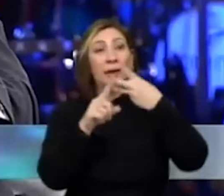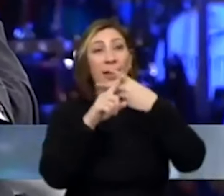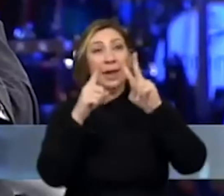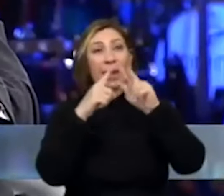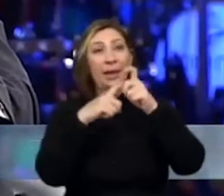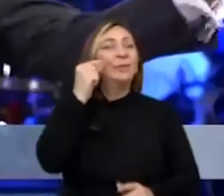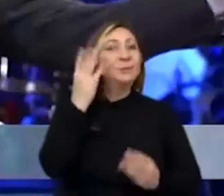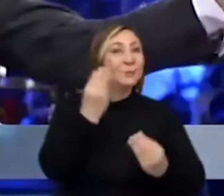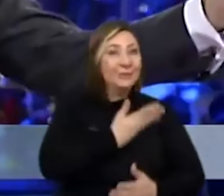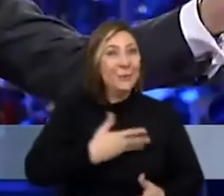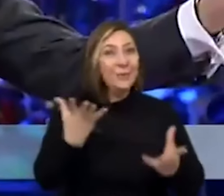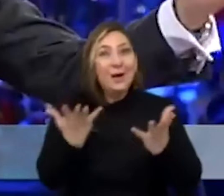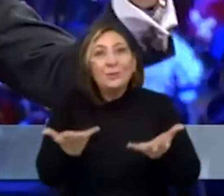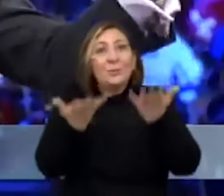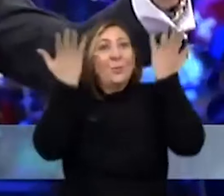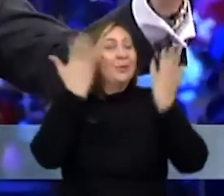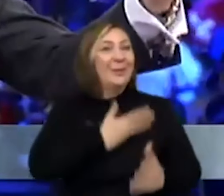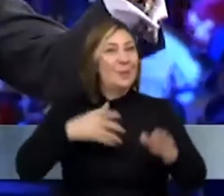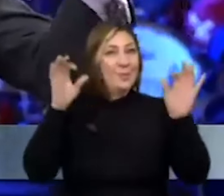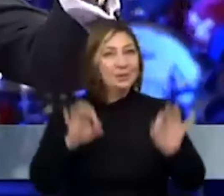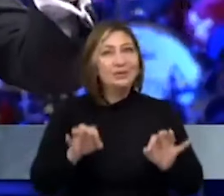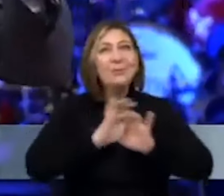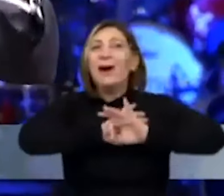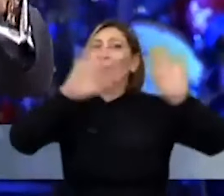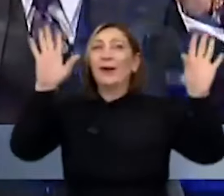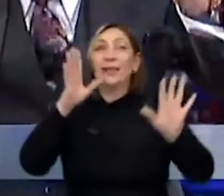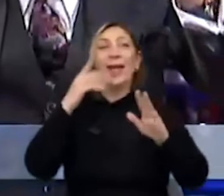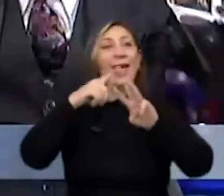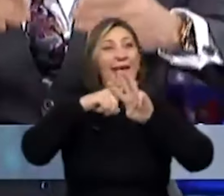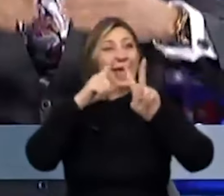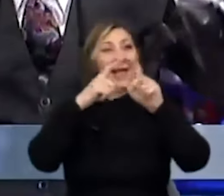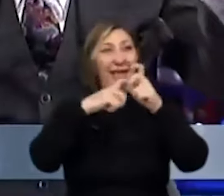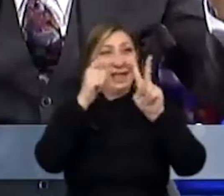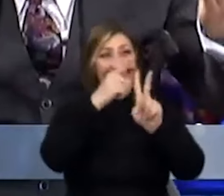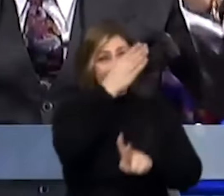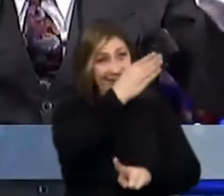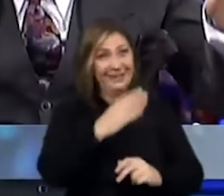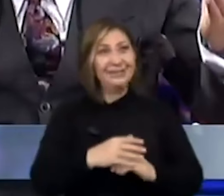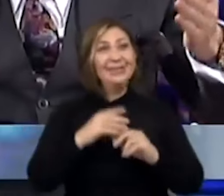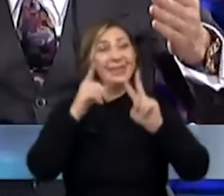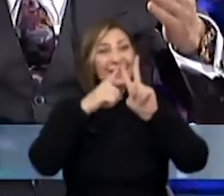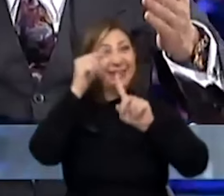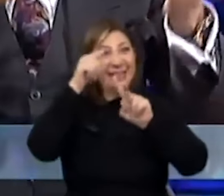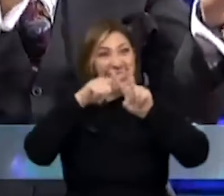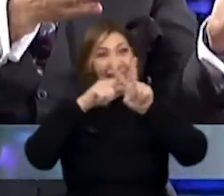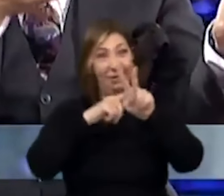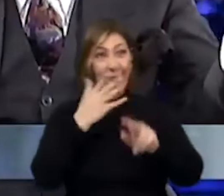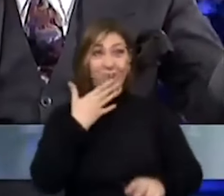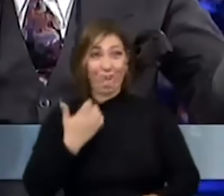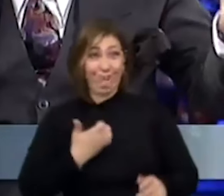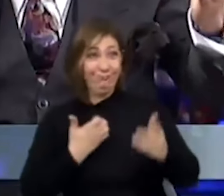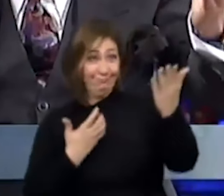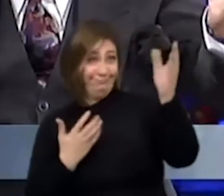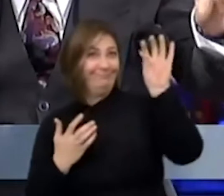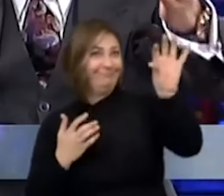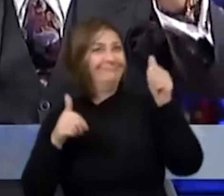Engin'cim. Diyordum daha da çok seviyorum artık. Harikulade bir adam. Peki. Engin'e Nilay'ı... Engin de yakışıklı